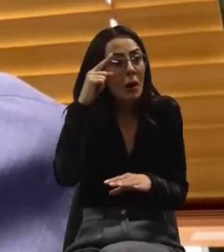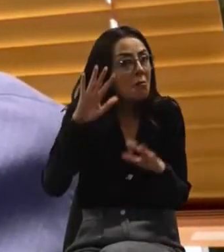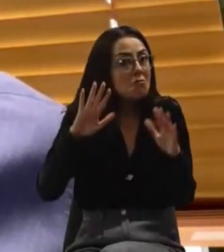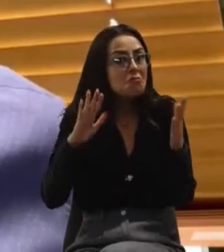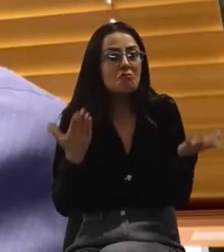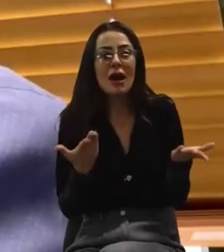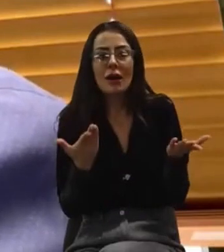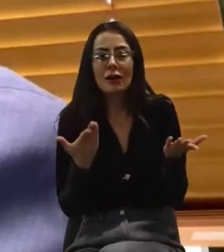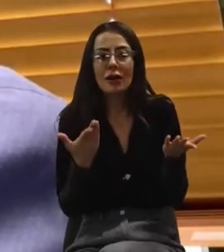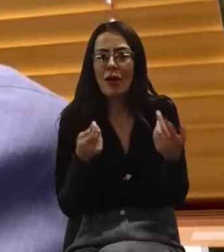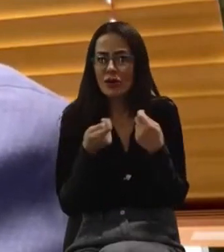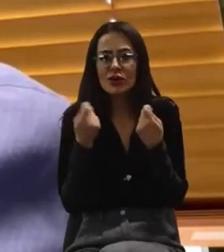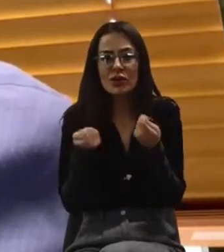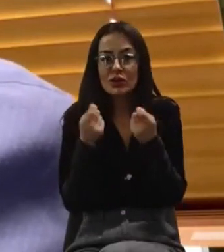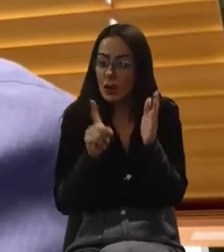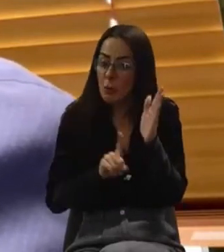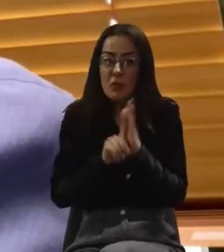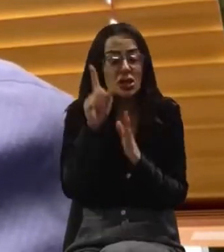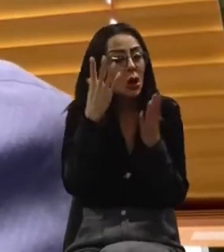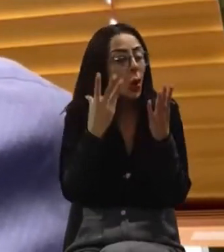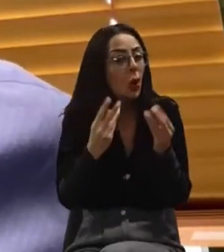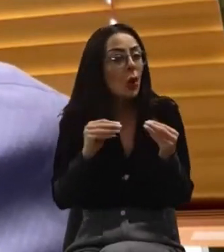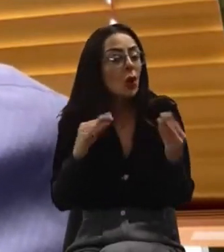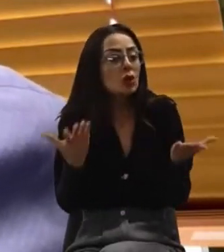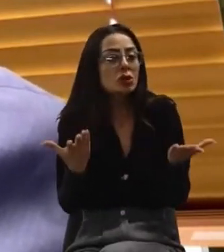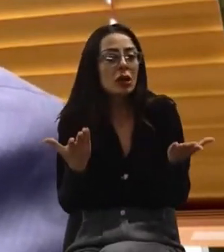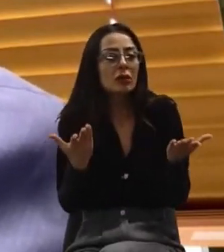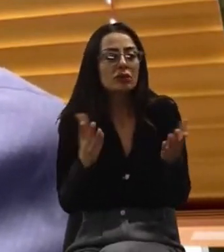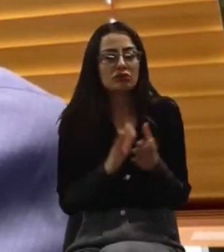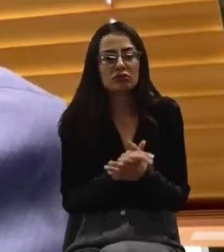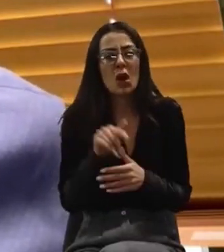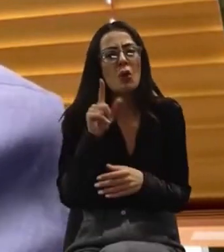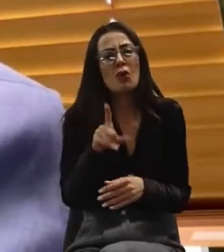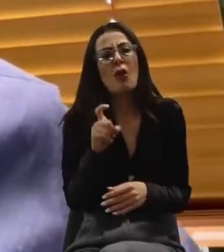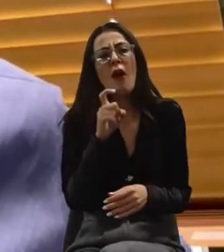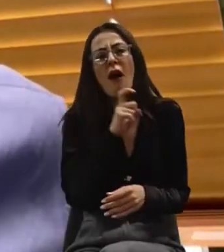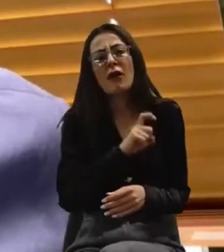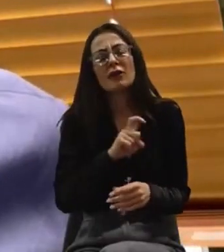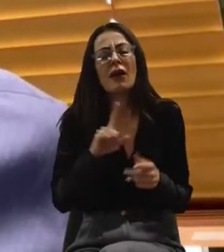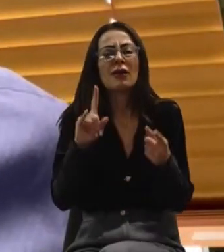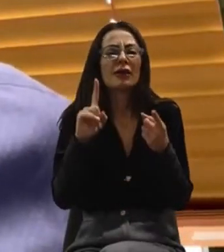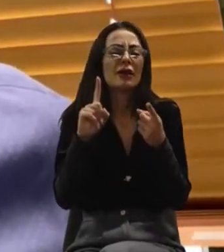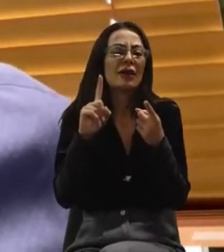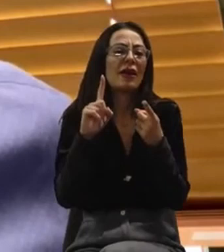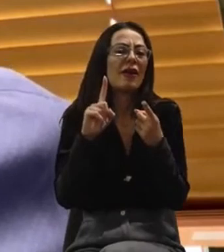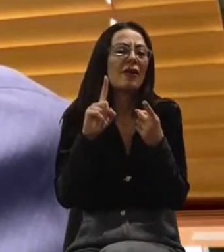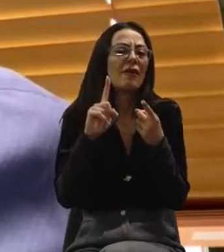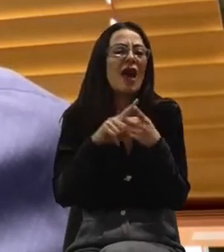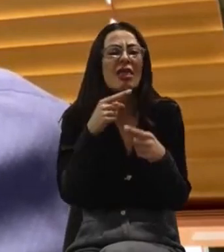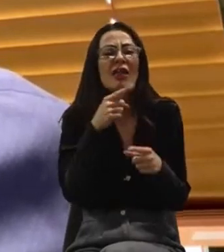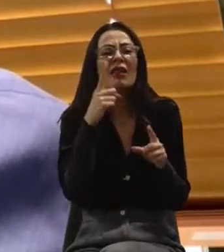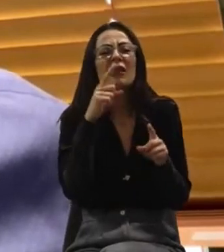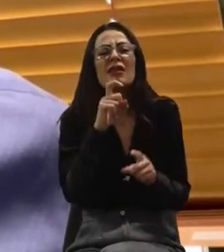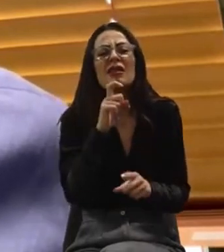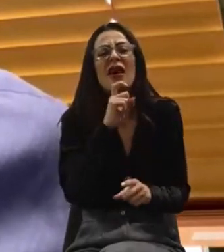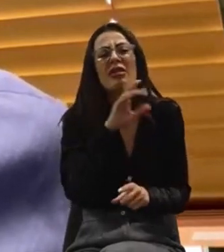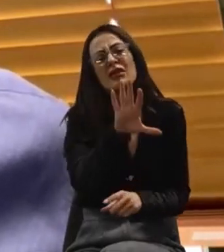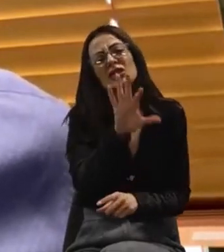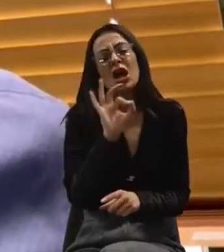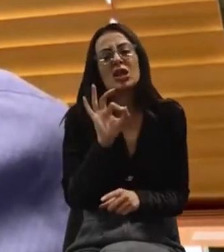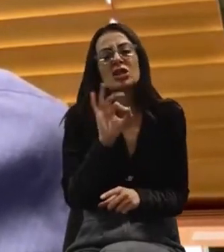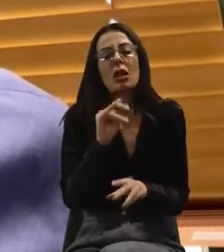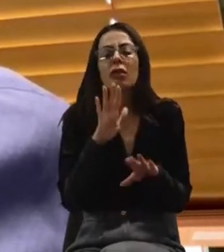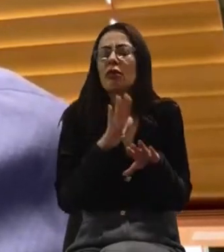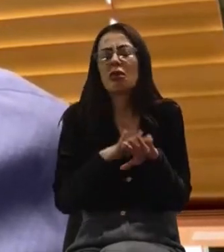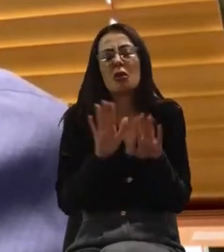olsa müthiş başarı çok sevilecek Maalesef bu hataları ya da bu birisi tercih bir çoğunuz yaptık ama buraya çok fazla